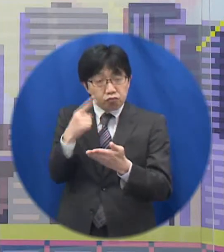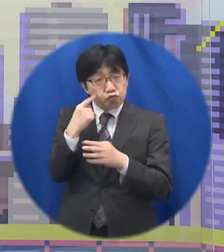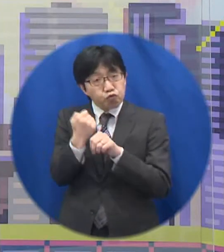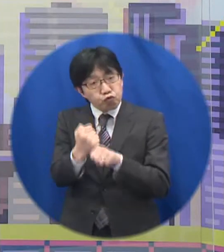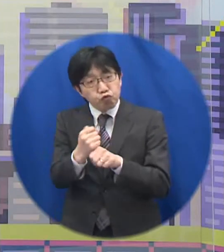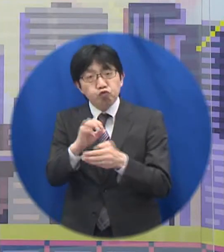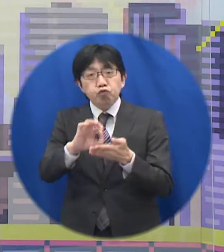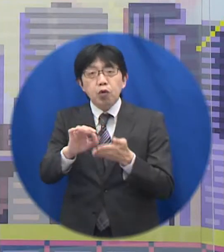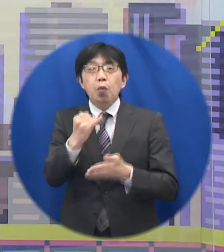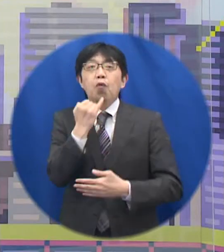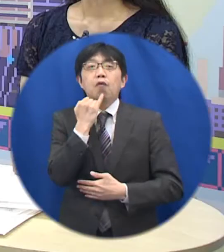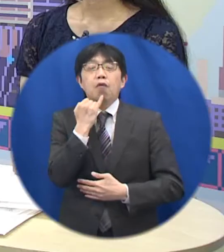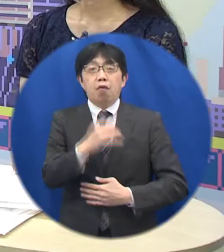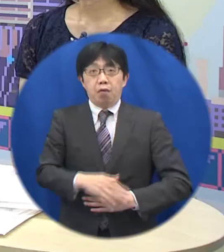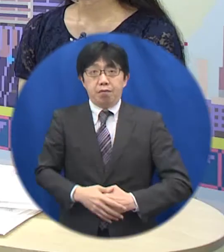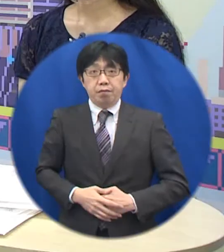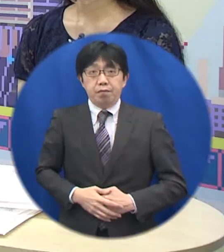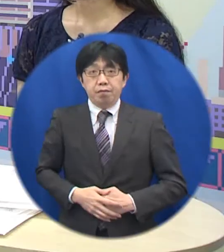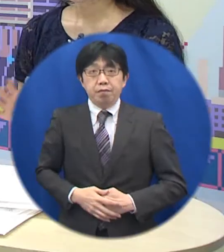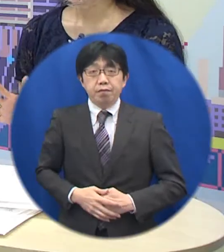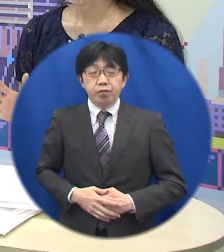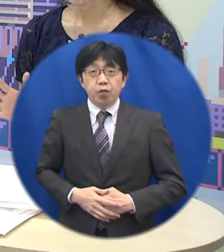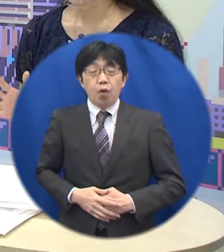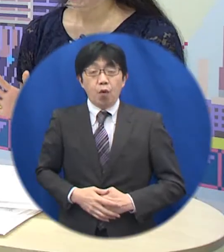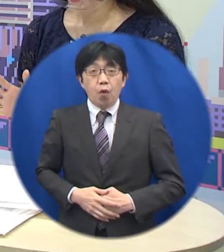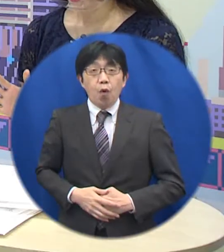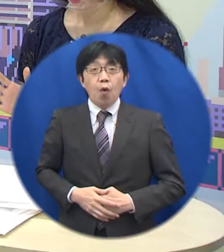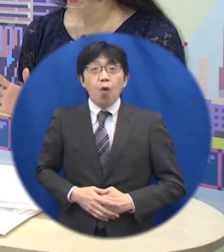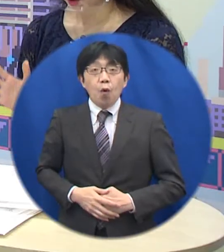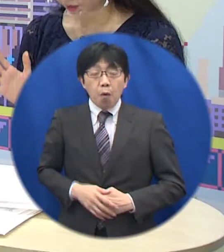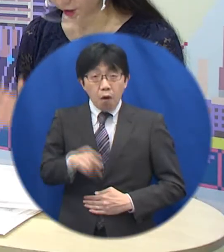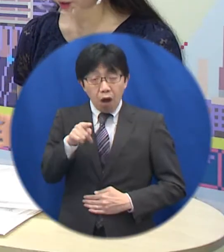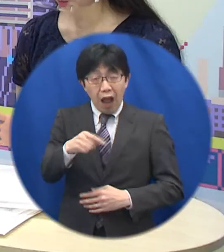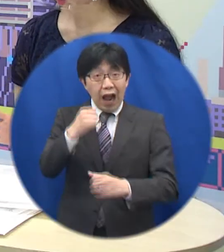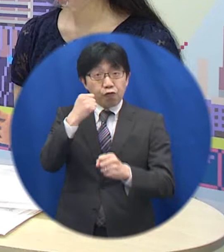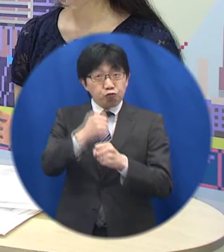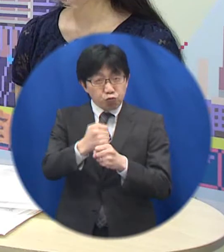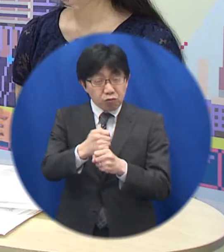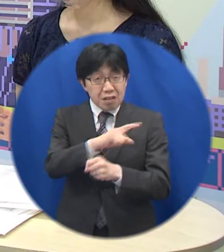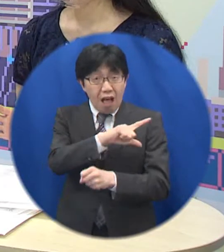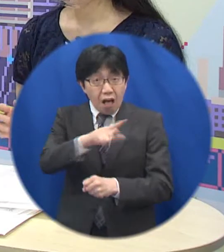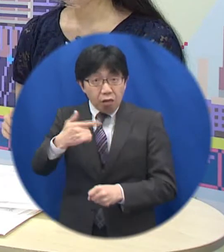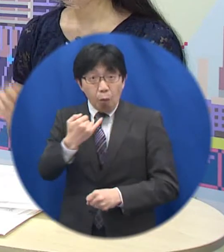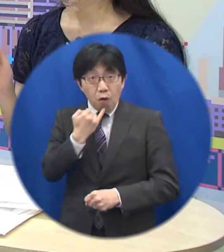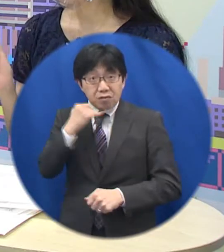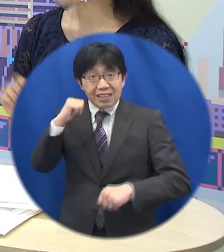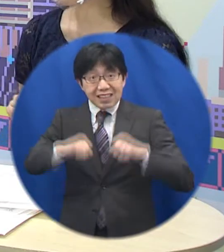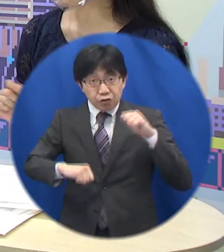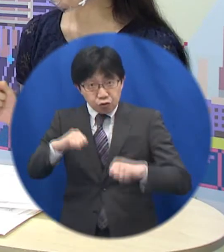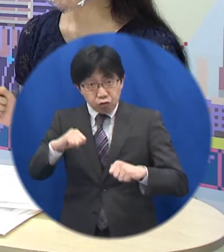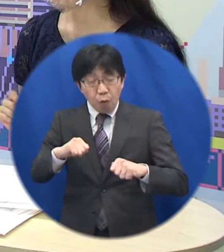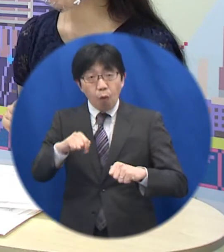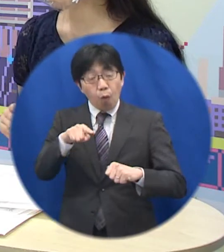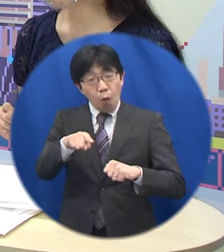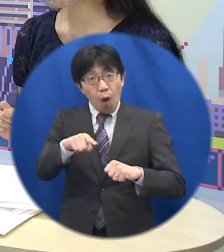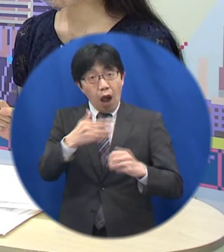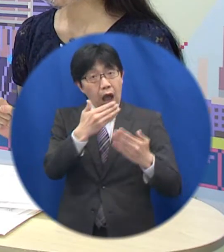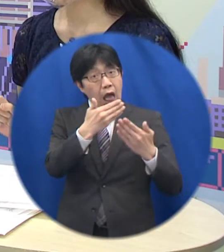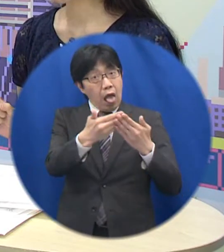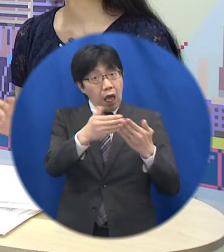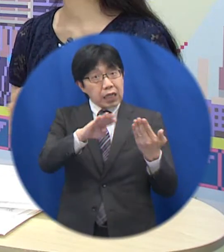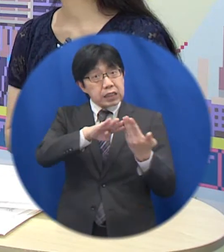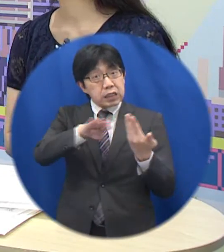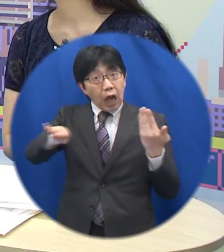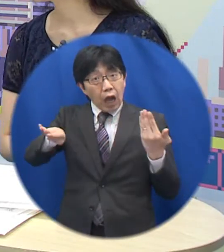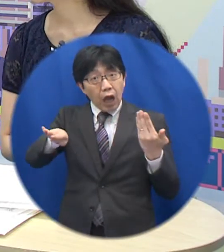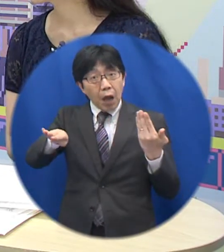。 なるほど、作るものに制限はないということで、はい、絵画以外にも